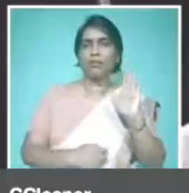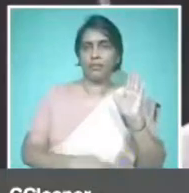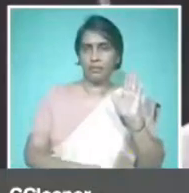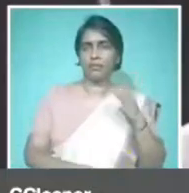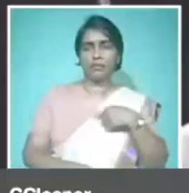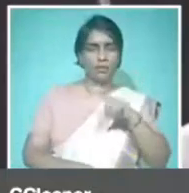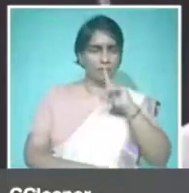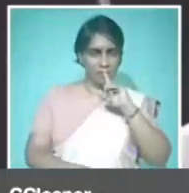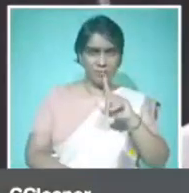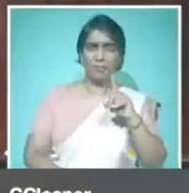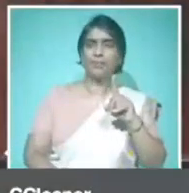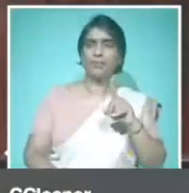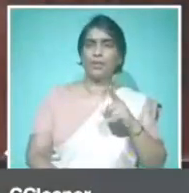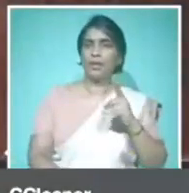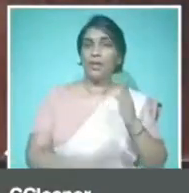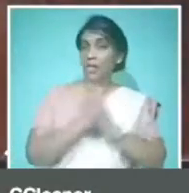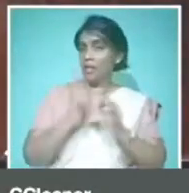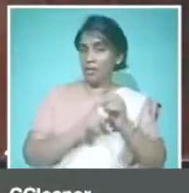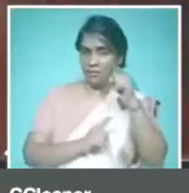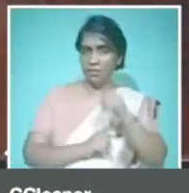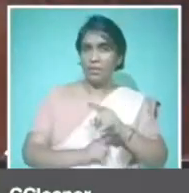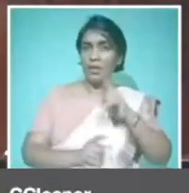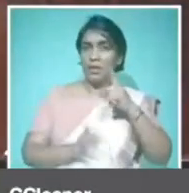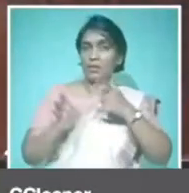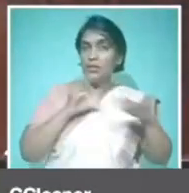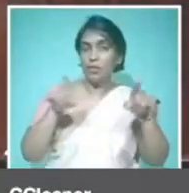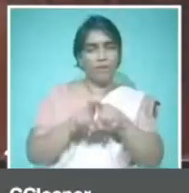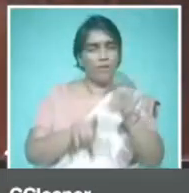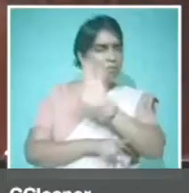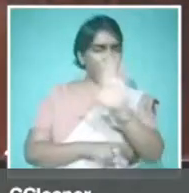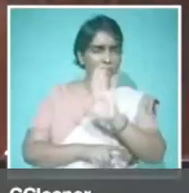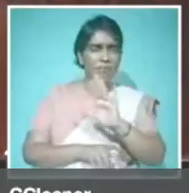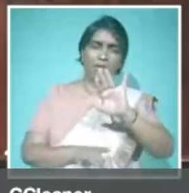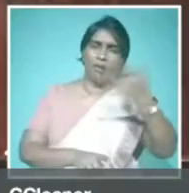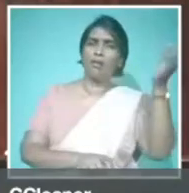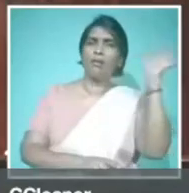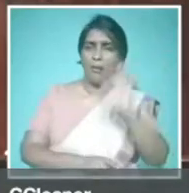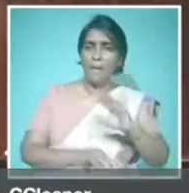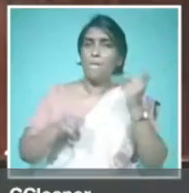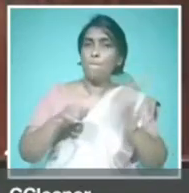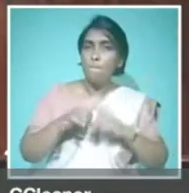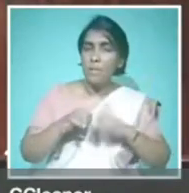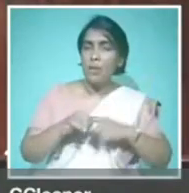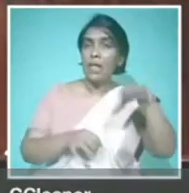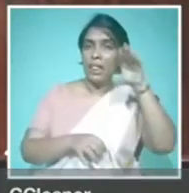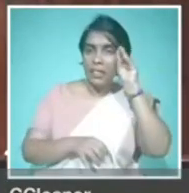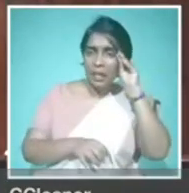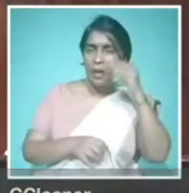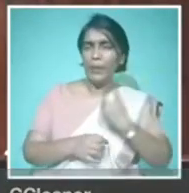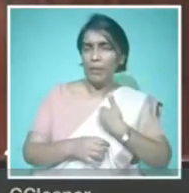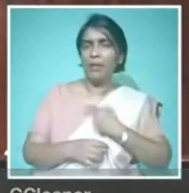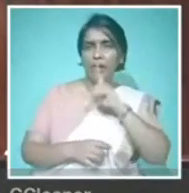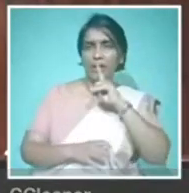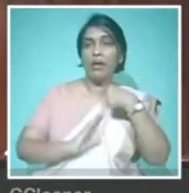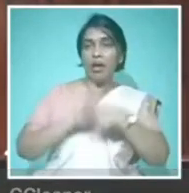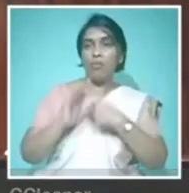එකක් කියන්නම් මන්ත්‍රීතුමා තිරිසන් තත්ත්වයටපත් වෙන්න එපා කවුරු හරි ඇවිල්ලා ප්‍රශ්නේ තේරුම් අරගෙන කියනවා නම් රටට